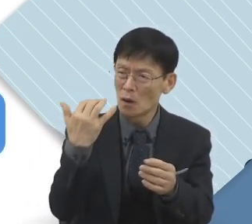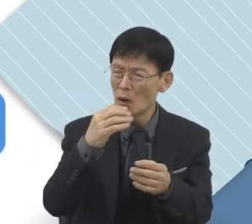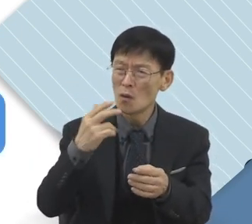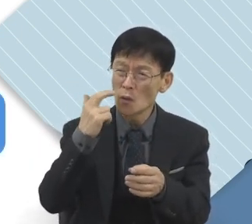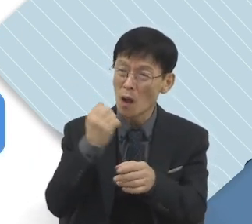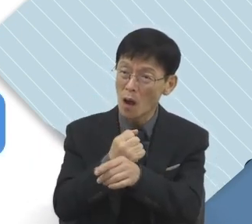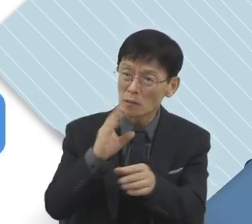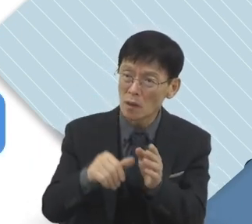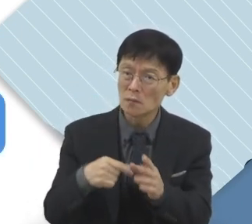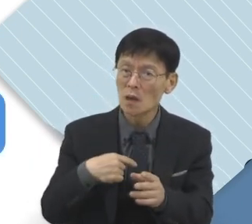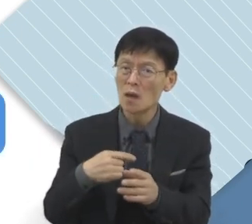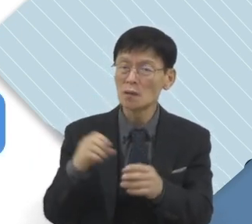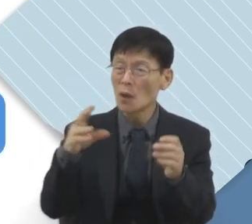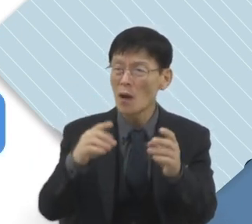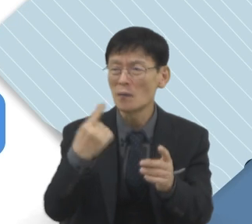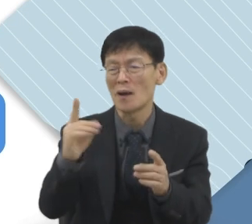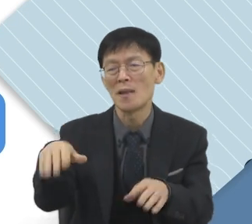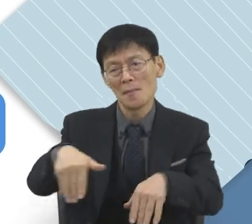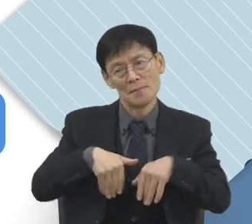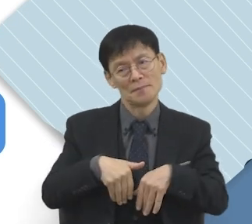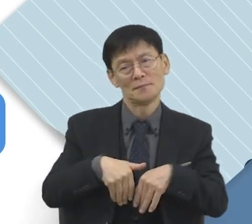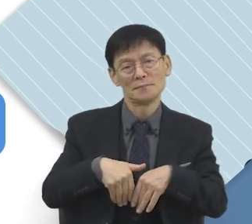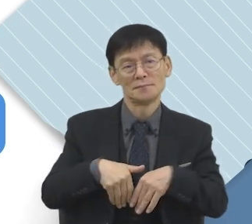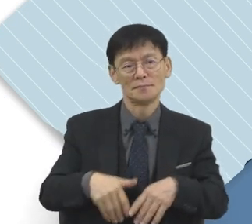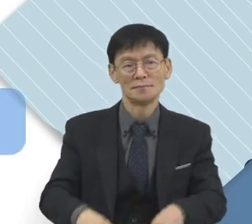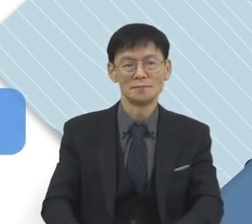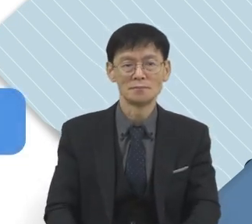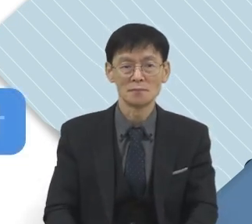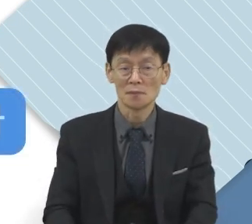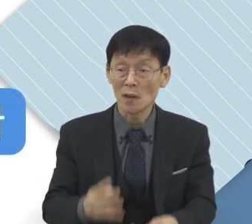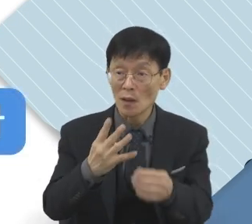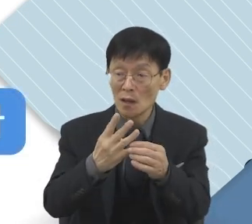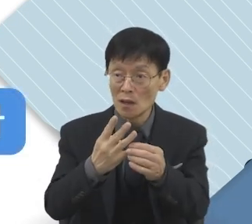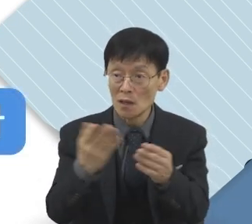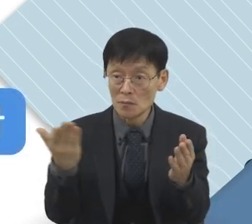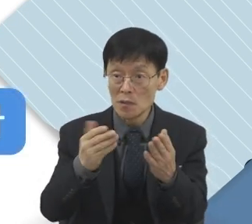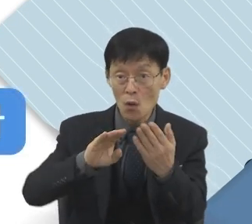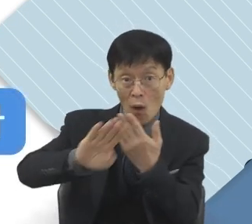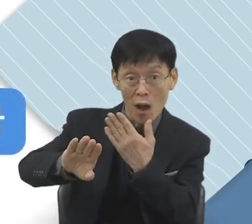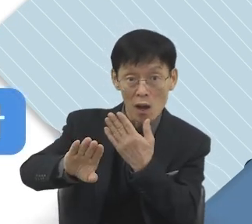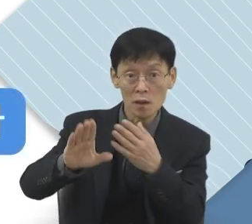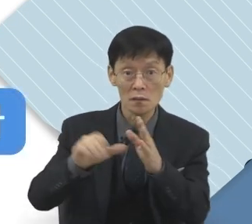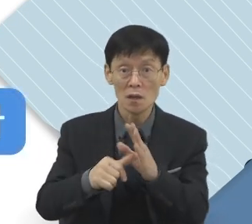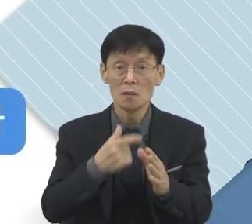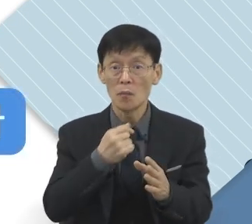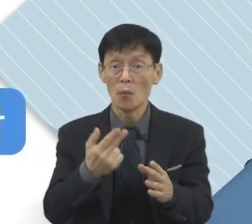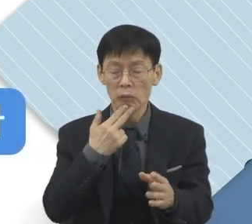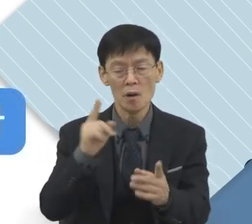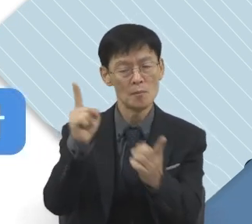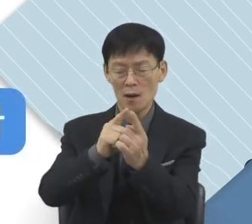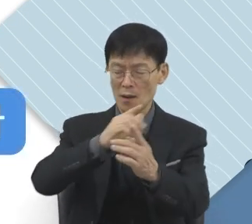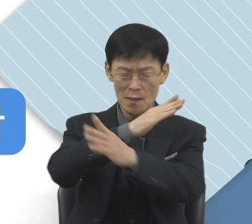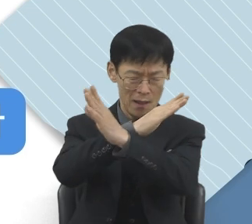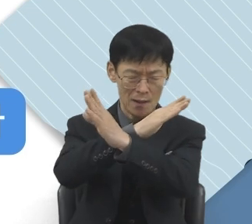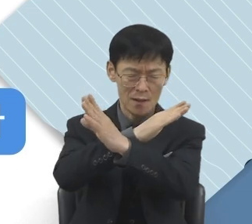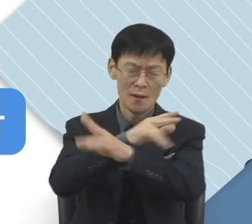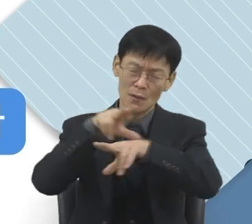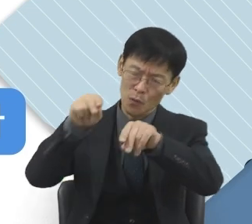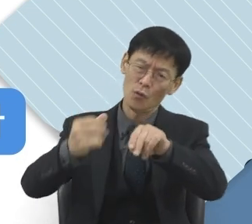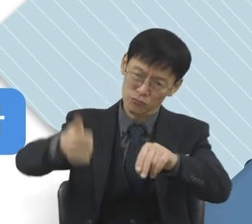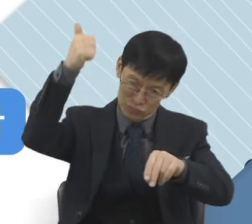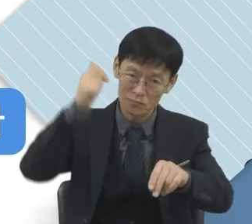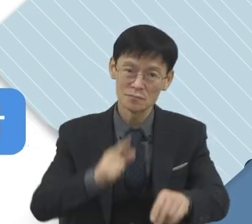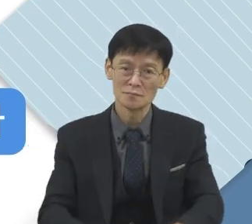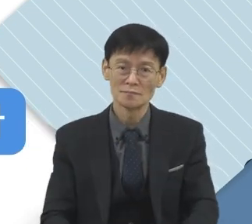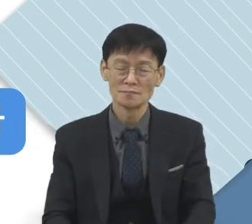성적인 농담이나 대화에 끼어들지 않습니다. 넷째, 근무 시간이 아닐 땐 내가 원하지 않으면